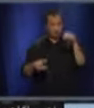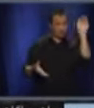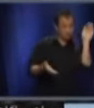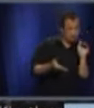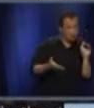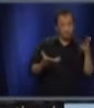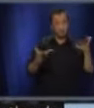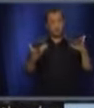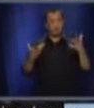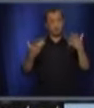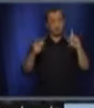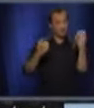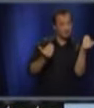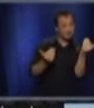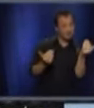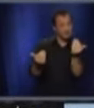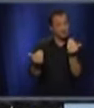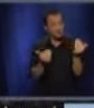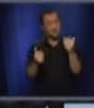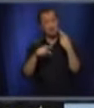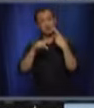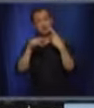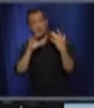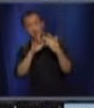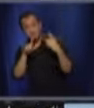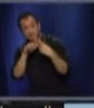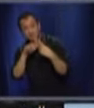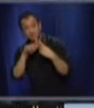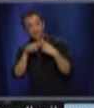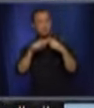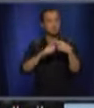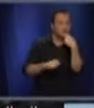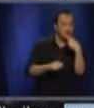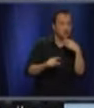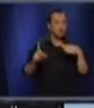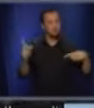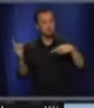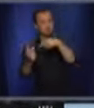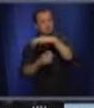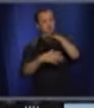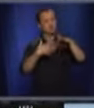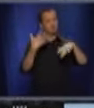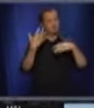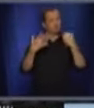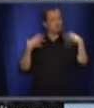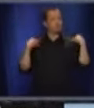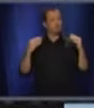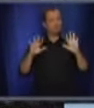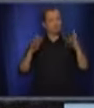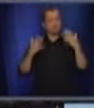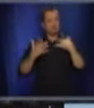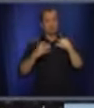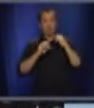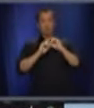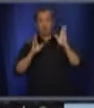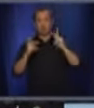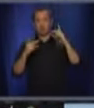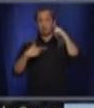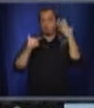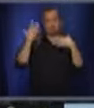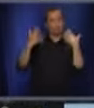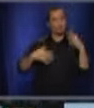été en contact avec une personne positive. Est-ce qu'on peut faire un peu le ménage dans tout ça pour rendre ça plus simple et plus clair pour tout le monde? Bon, bien, je vais essayer d'être plus clair,